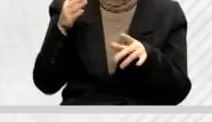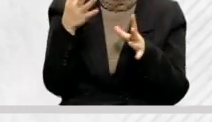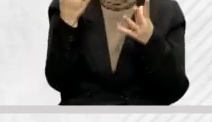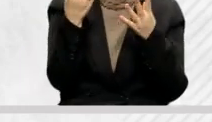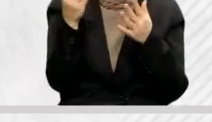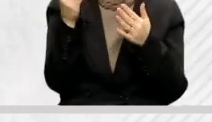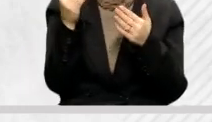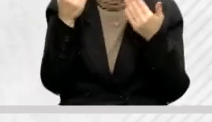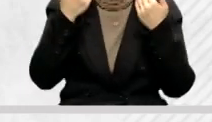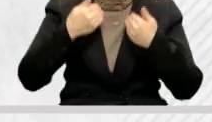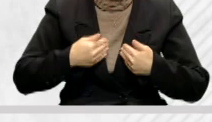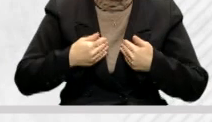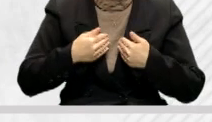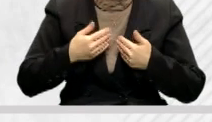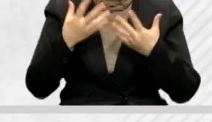Hı-hı. Yine uyku için